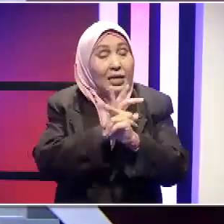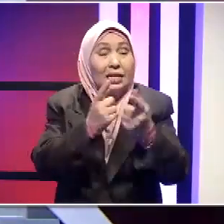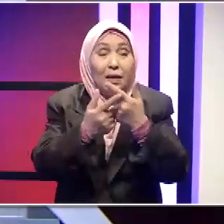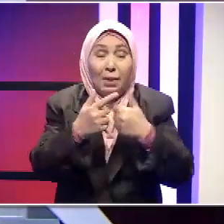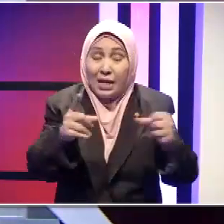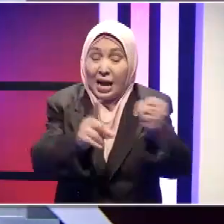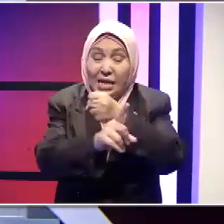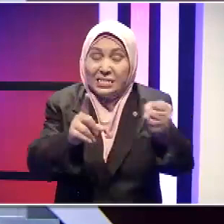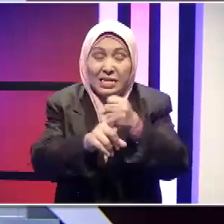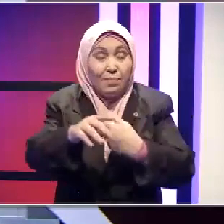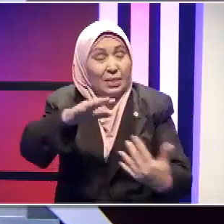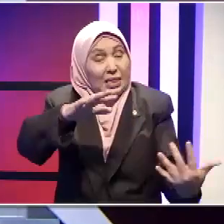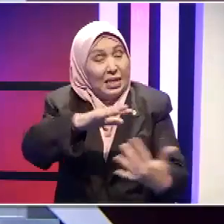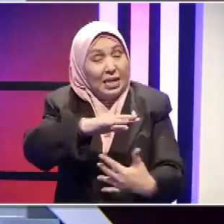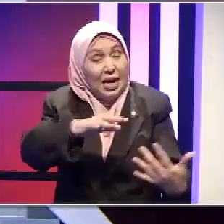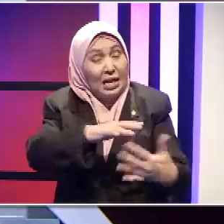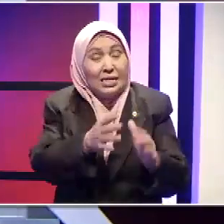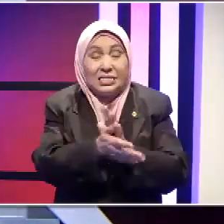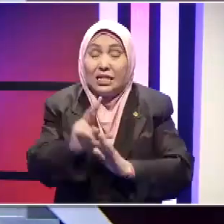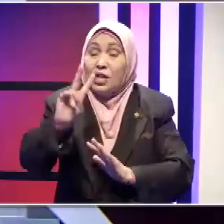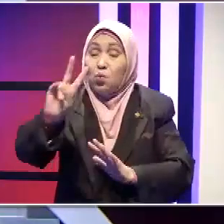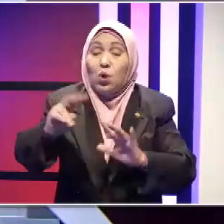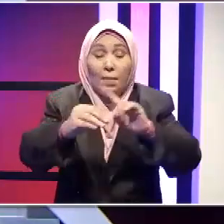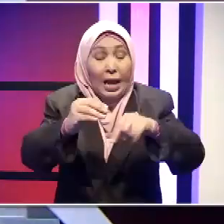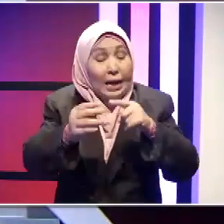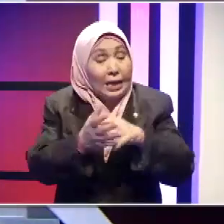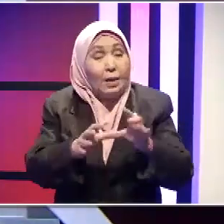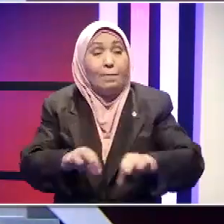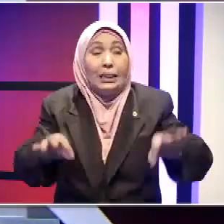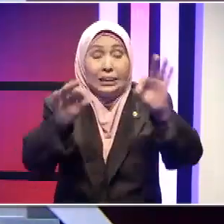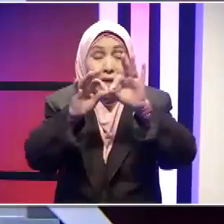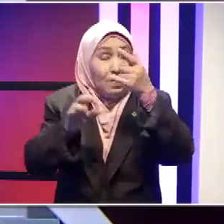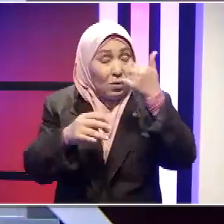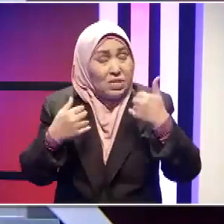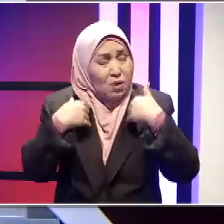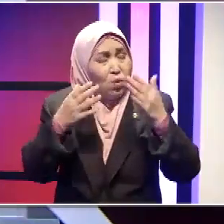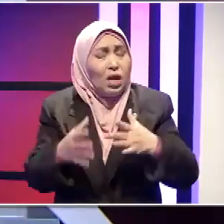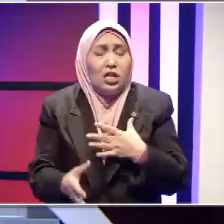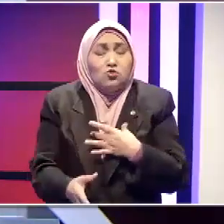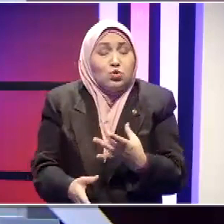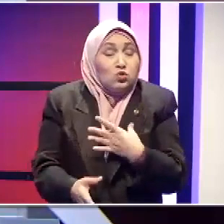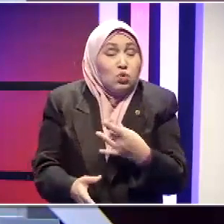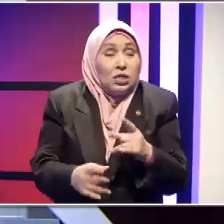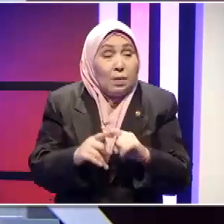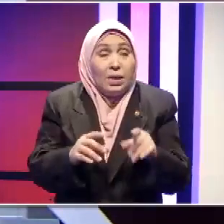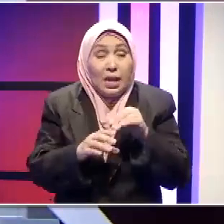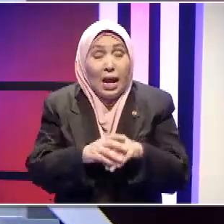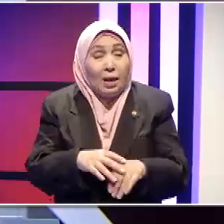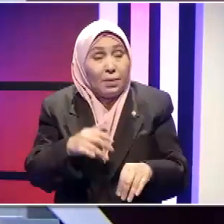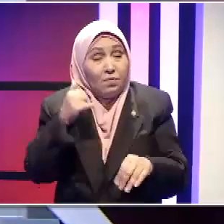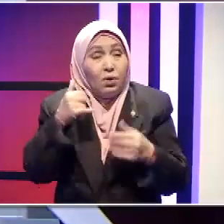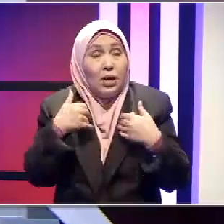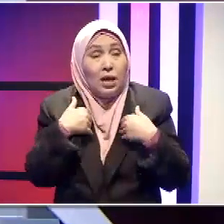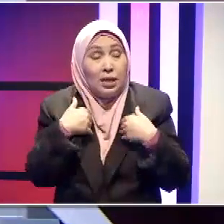asap neraka azab jahim Jadi dua bekal Ini penting karena ada orang yang dia suka suku-suku tetapi dalam tadi pun tiba-tiba ada